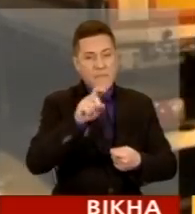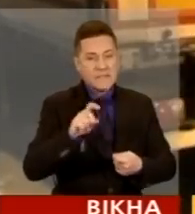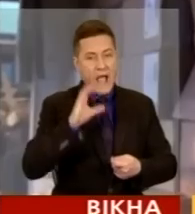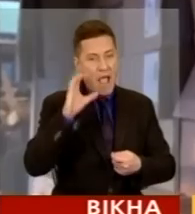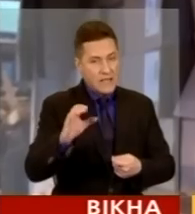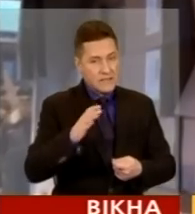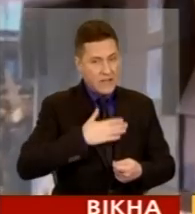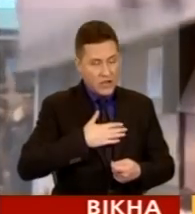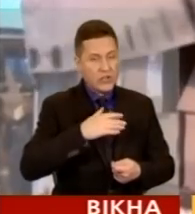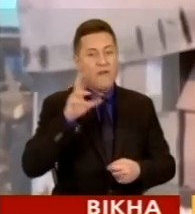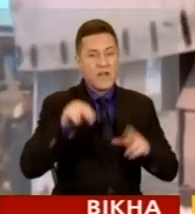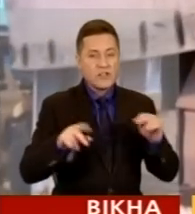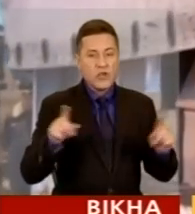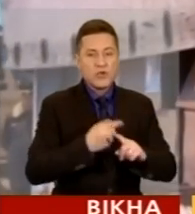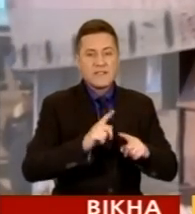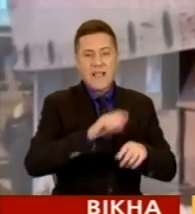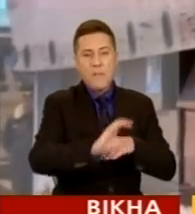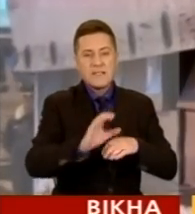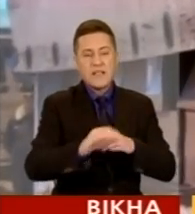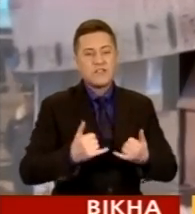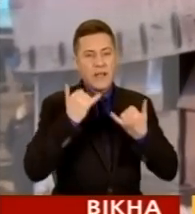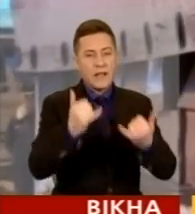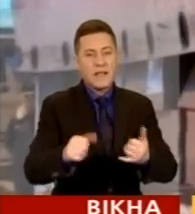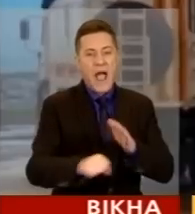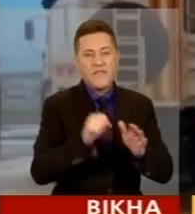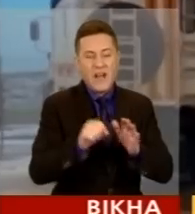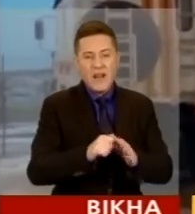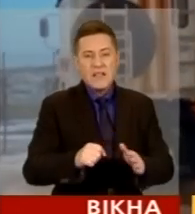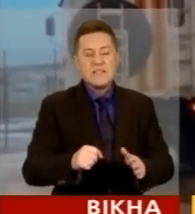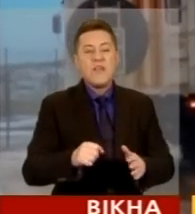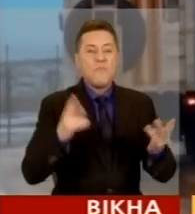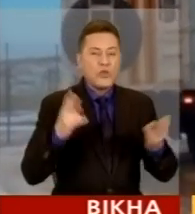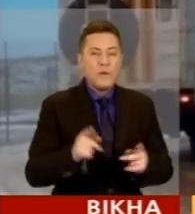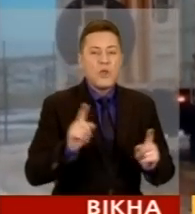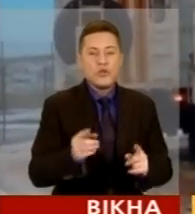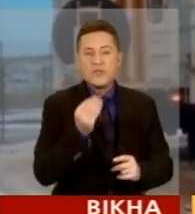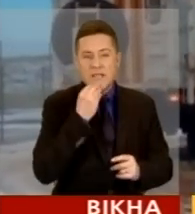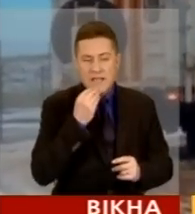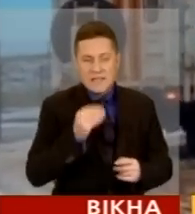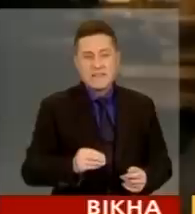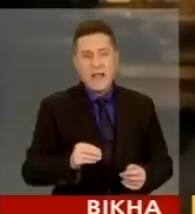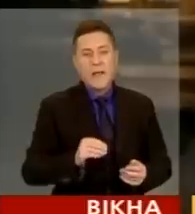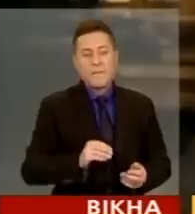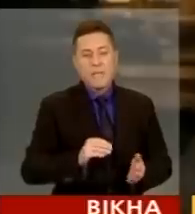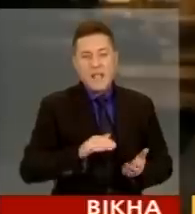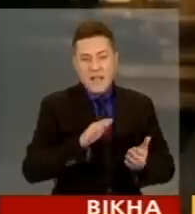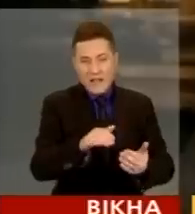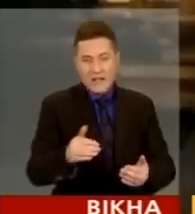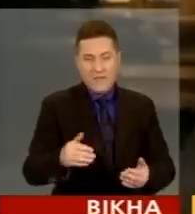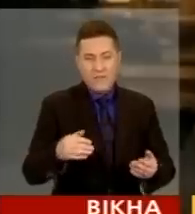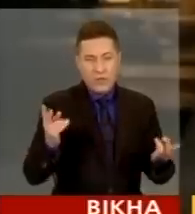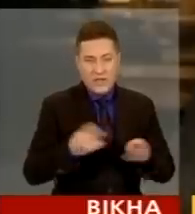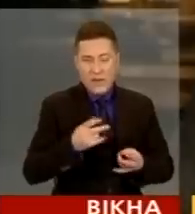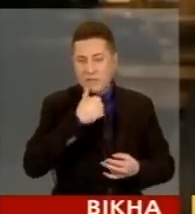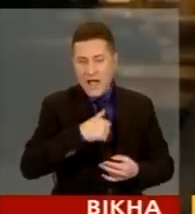скоріш за все, просто постачання для терористів. Їм потрібно щось їсти, їх танкам потрібно на чомусь їздити. Кому